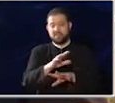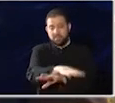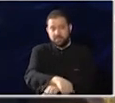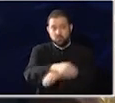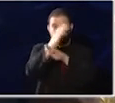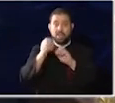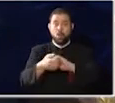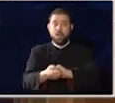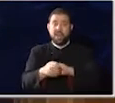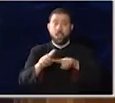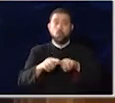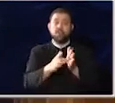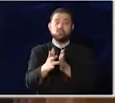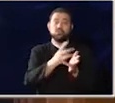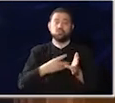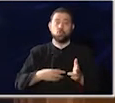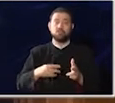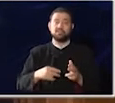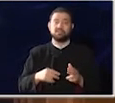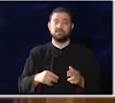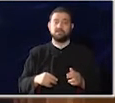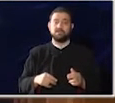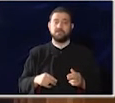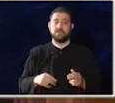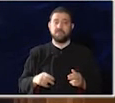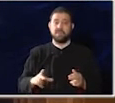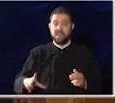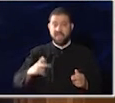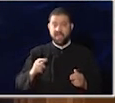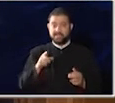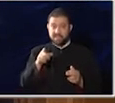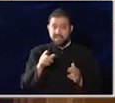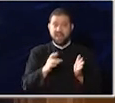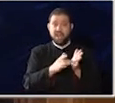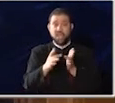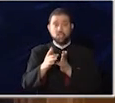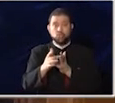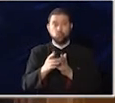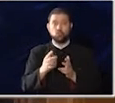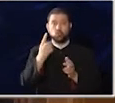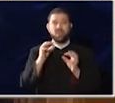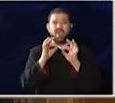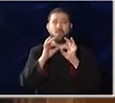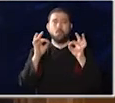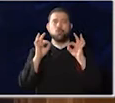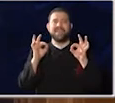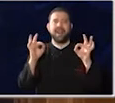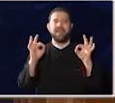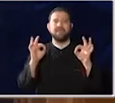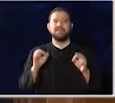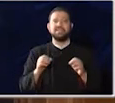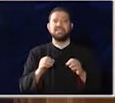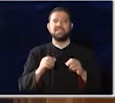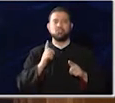unirii cu Hristos. Mântuirea asta înseamnă. Și este El, Hristos, Dumnezeul nostru, un model de suferință sau